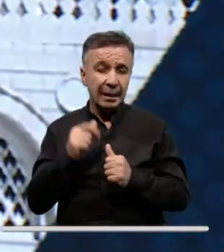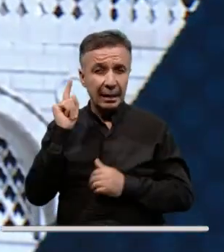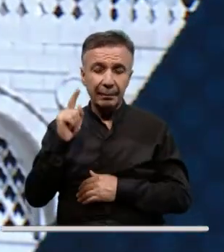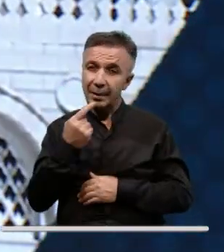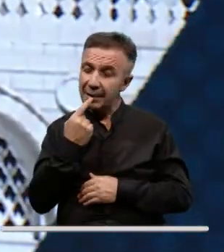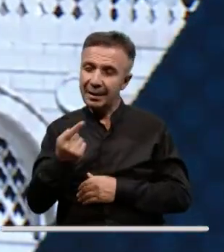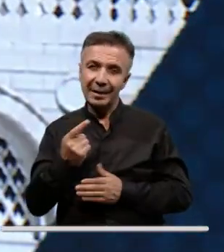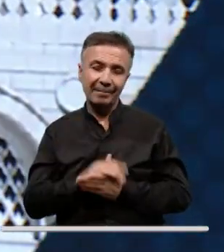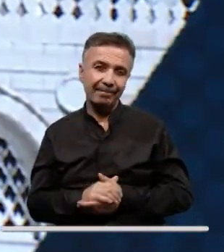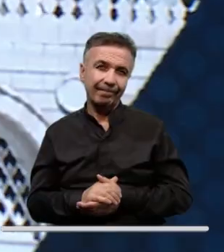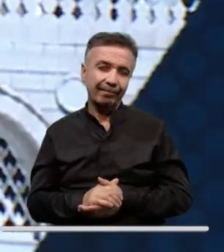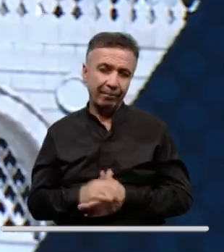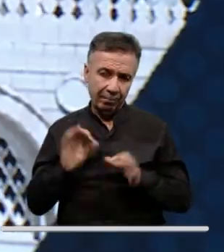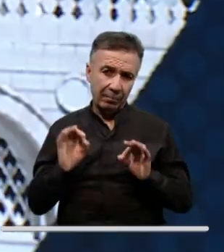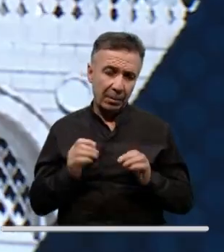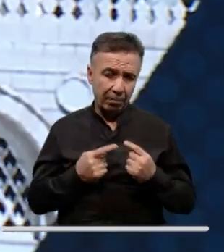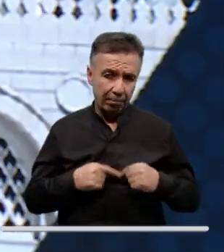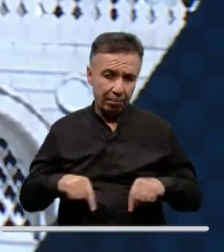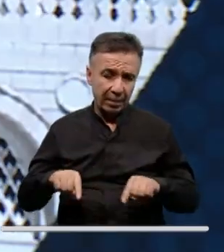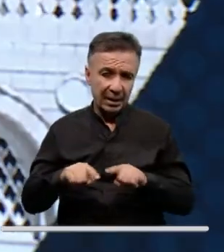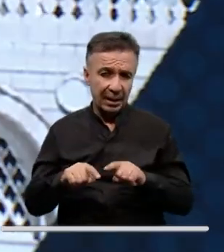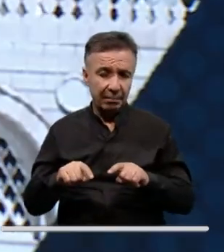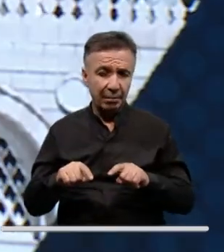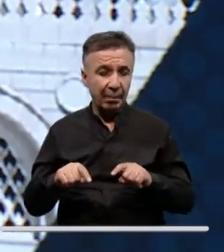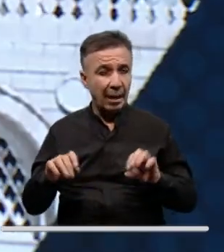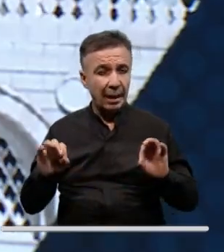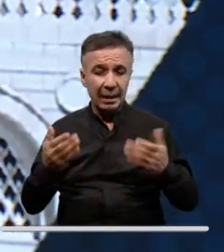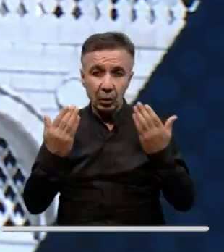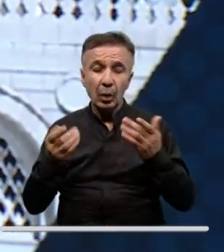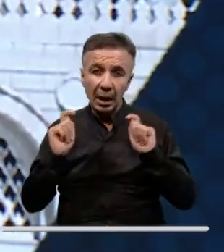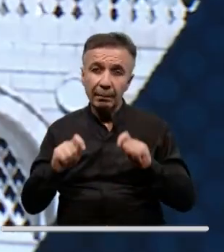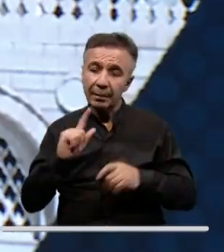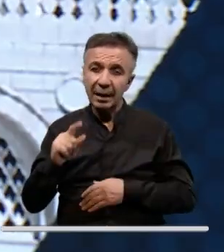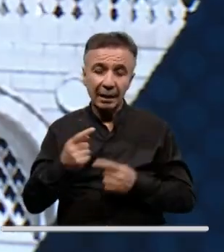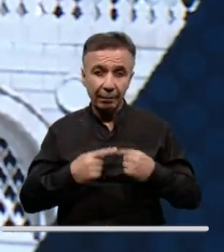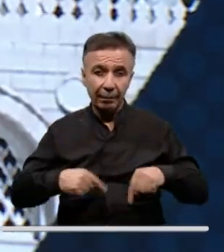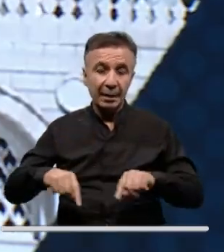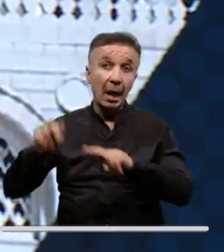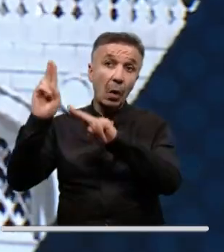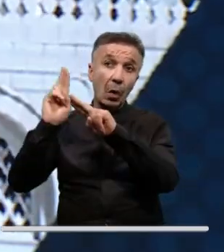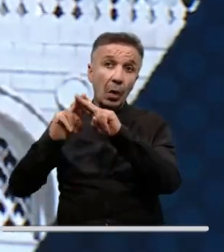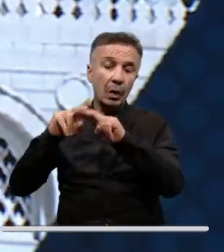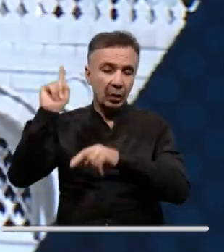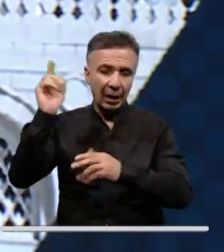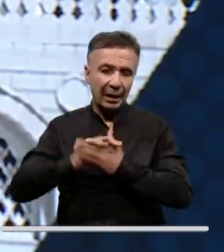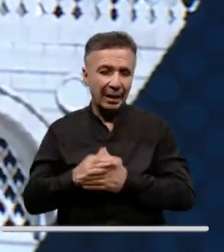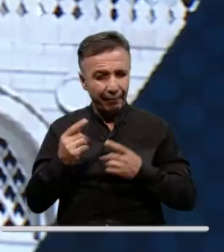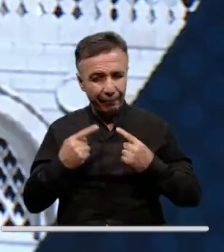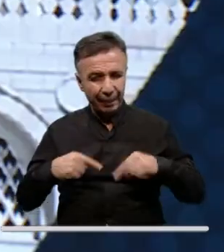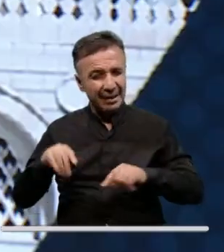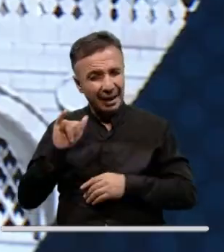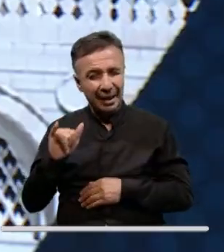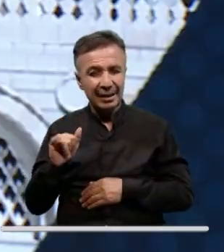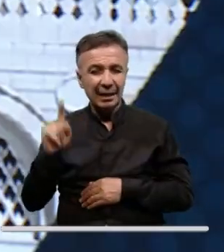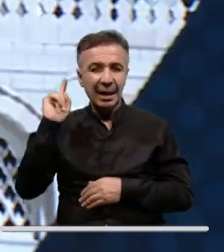ifadesiyle başlıyor ve bizim nasıl dua etmemiz gerektiğini Eee bize öğretiyor Eee Biz de o şekilde